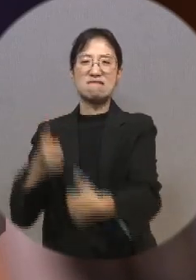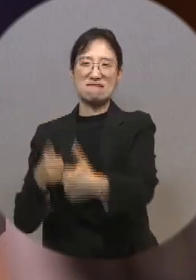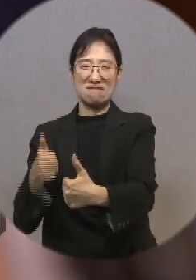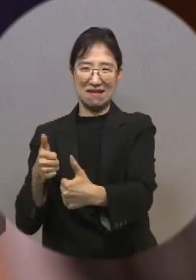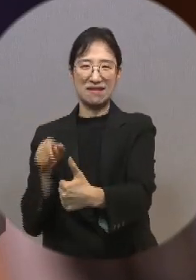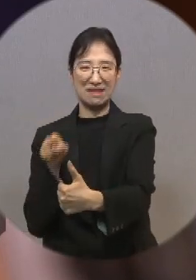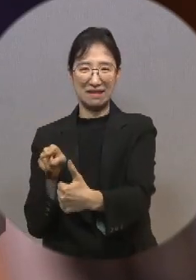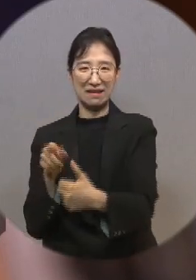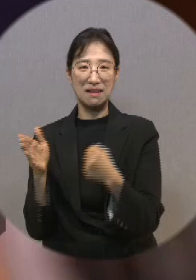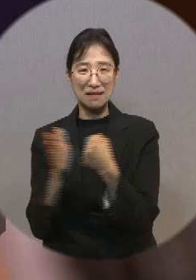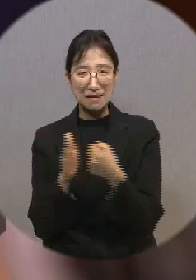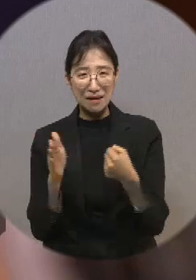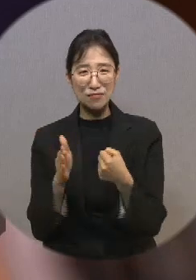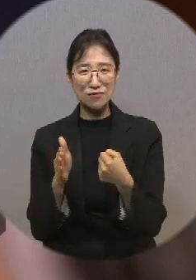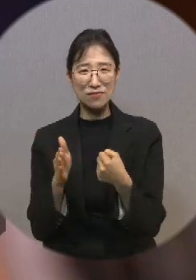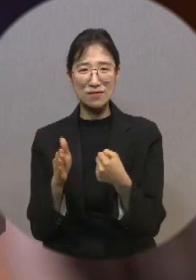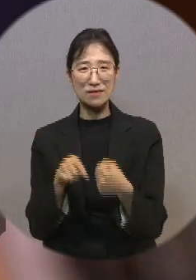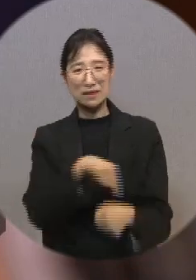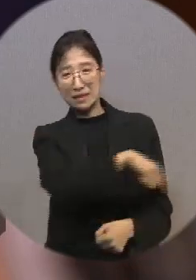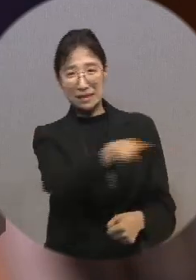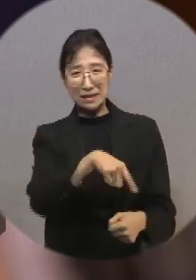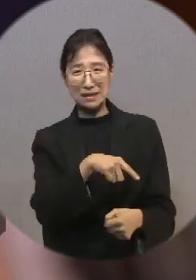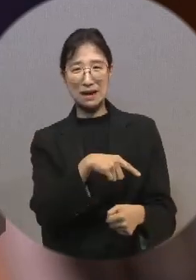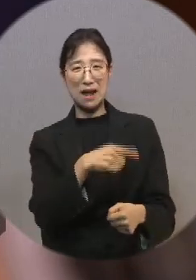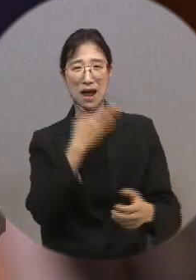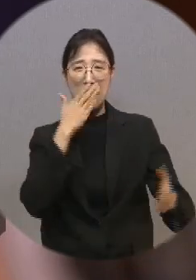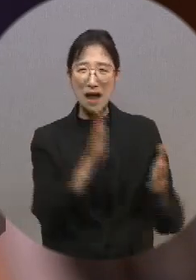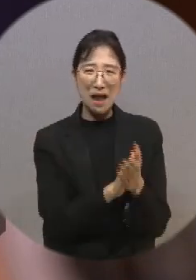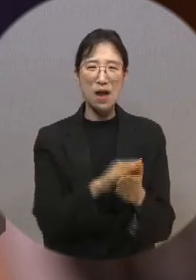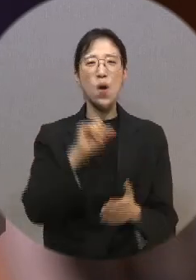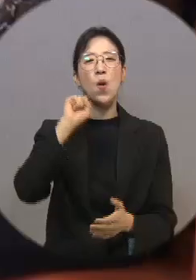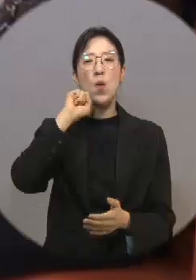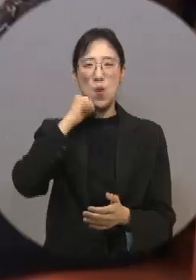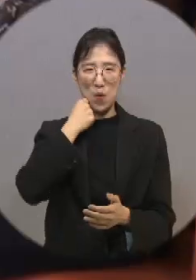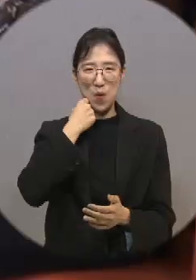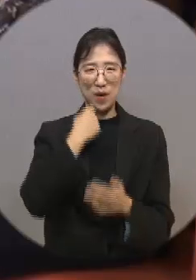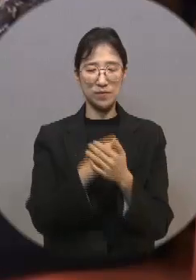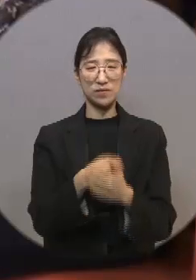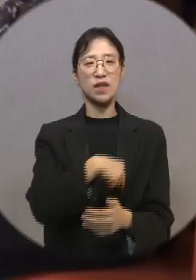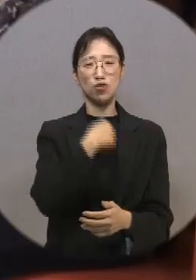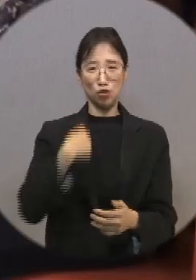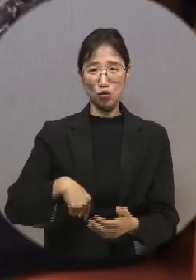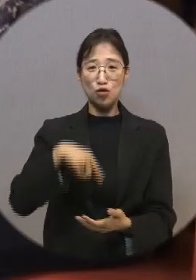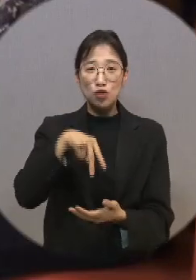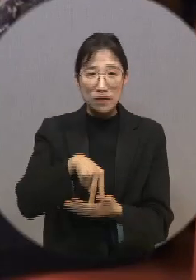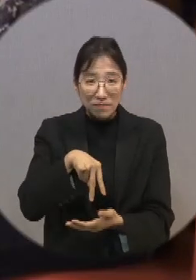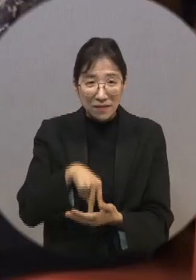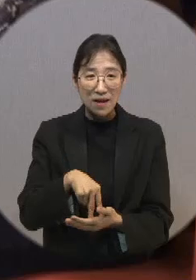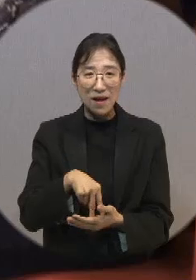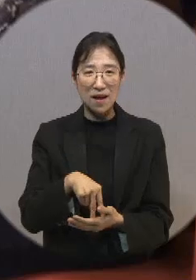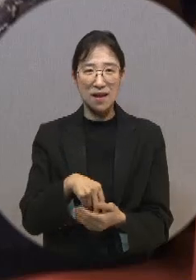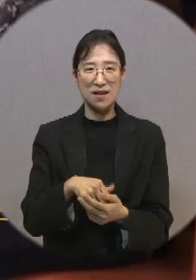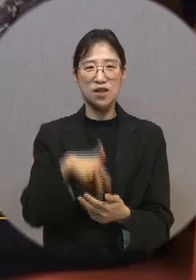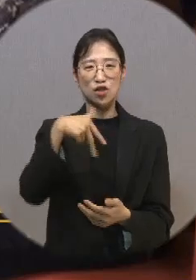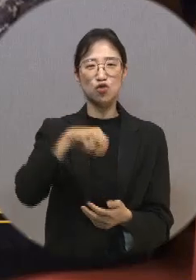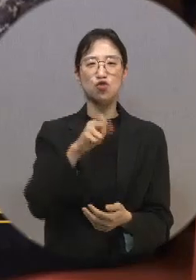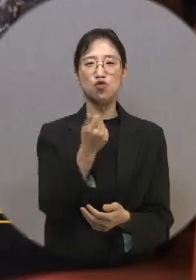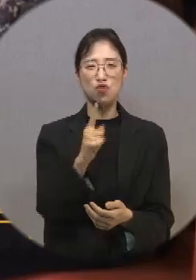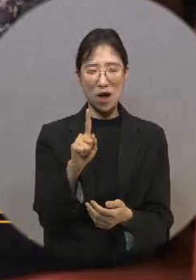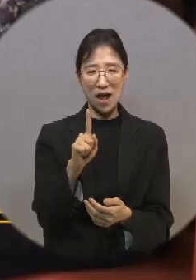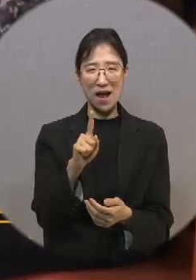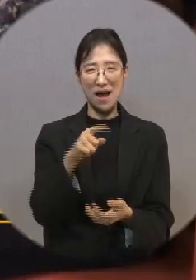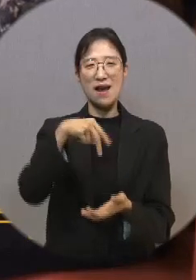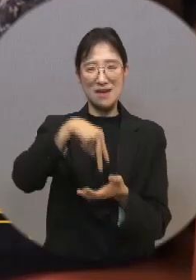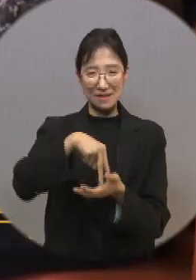경쟁이기 때문에 쉽게 이들하고 이제 손을 잡을 수가 없는 거죠. 왜냐하면 중국 나름대로는 이제 그 중화주의에 의해서 국제사회를